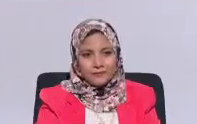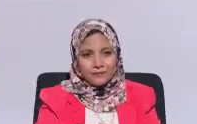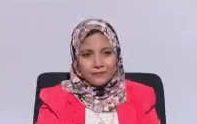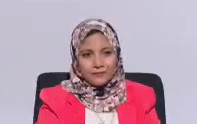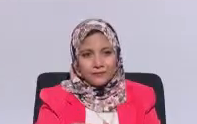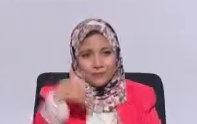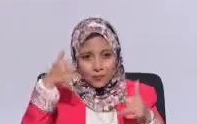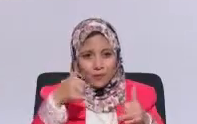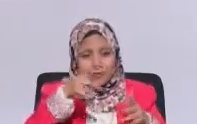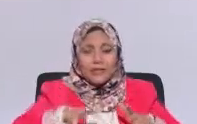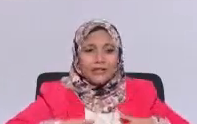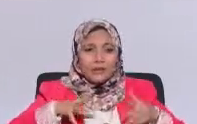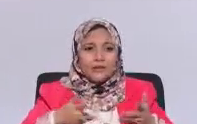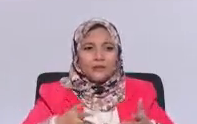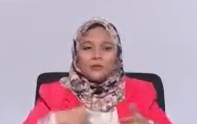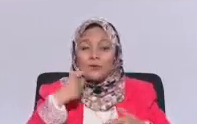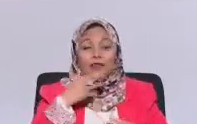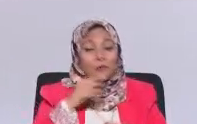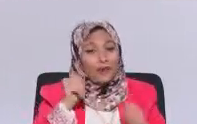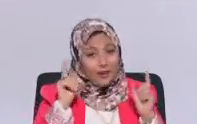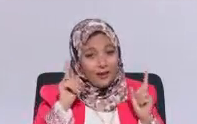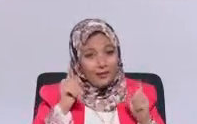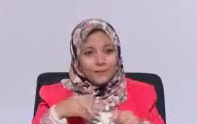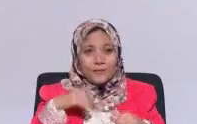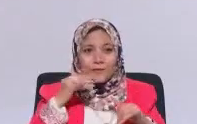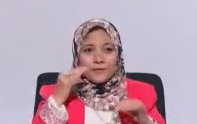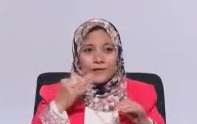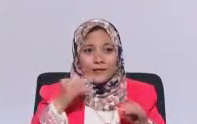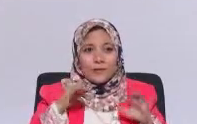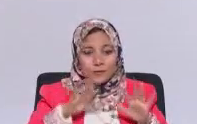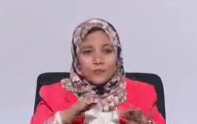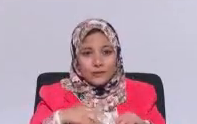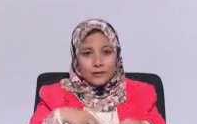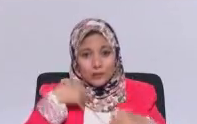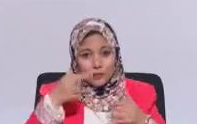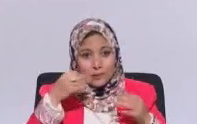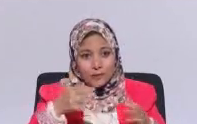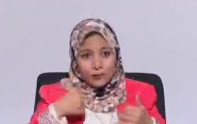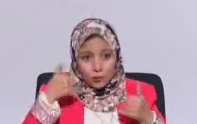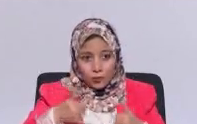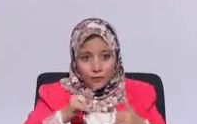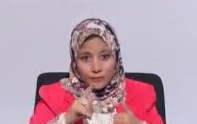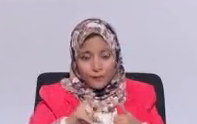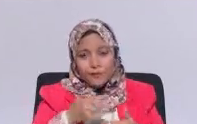هنقف؟ اللي انت عايزه. الله، لسه كنت اقول لك وما ينفعش نقف.